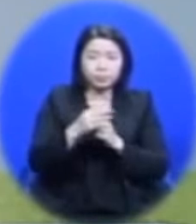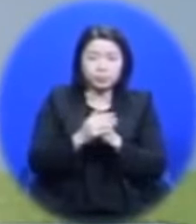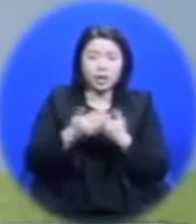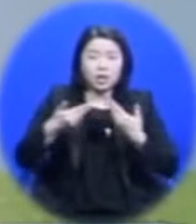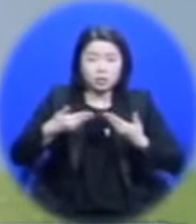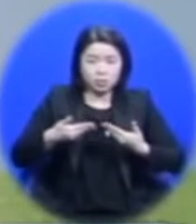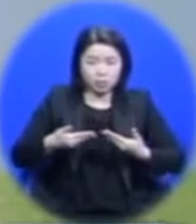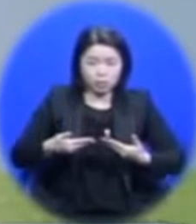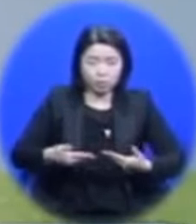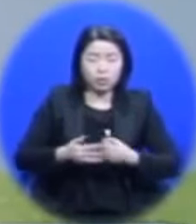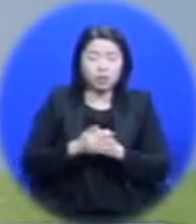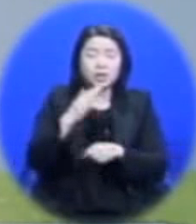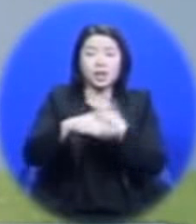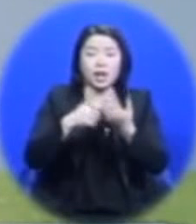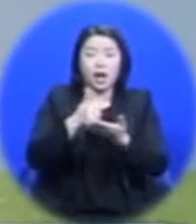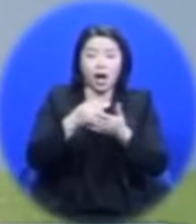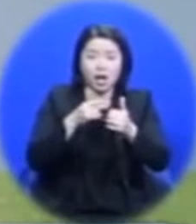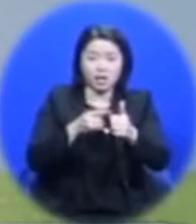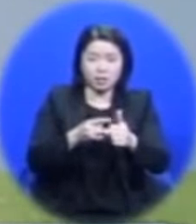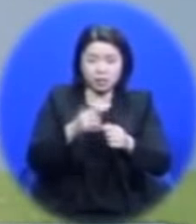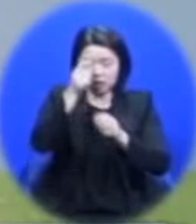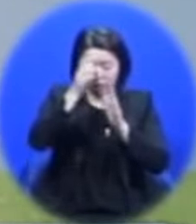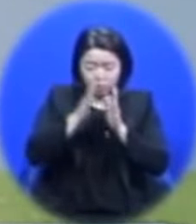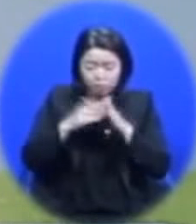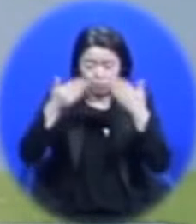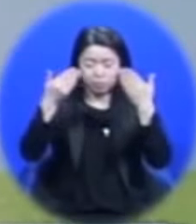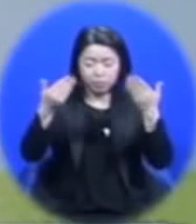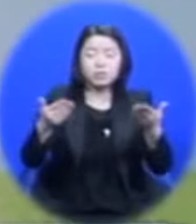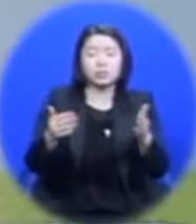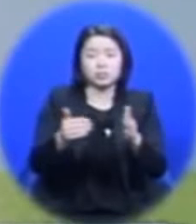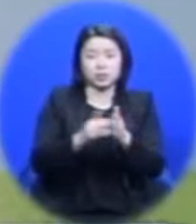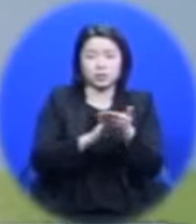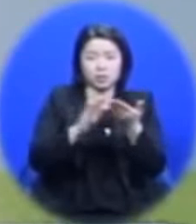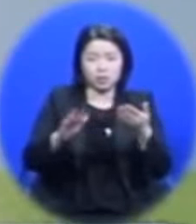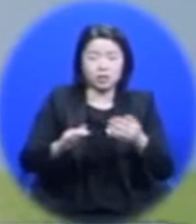조용히 하나님께 기도를 합니다.